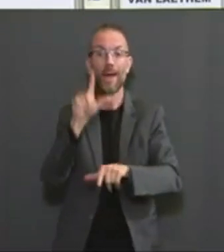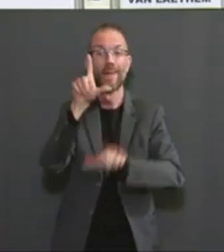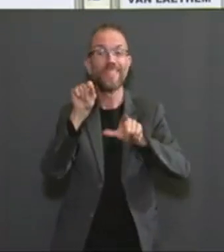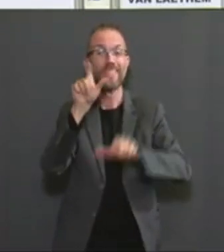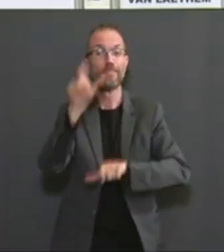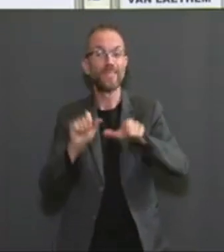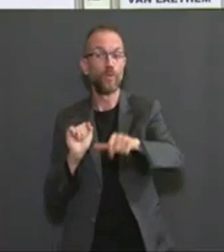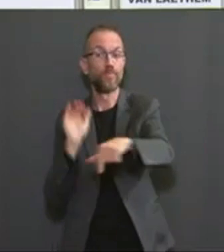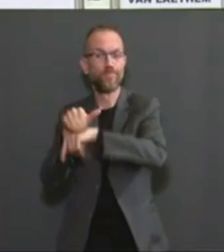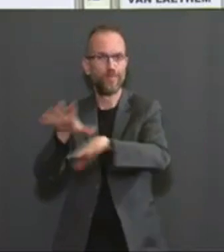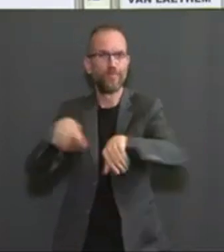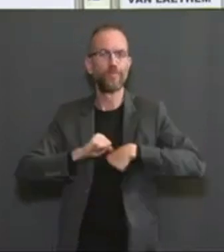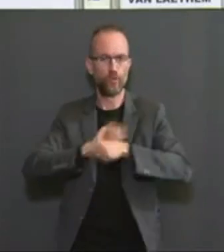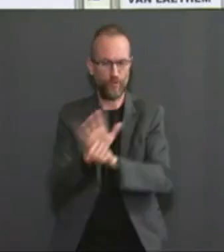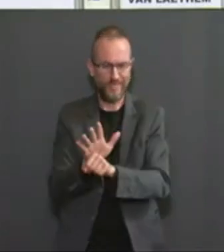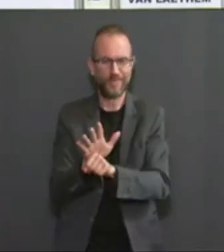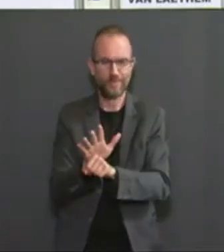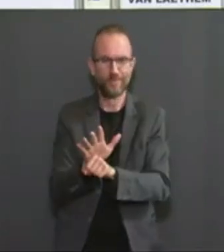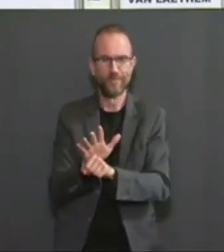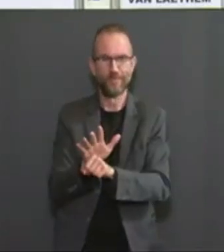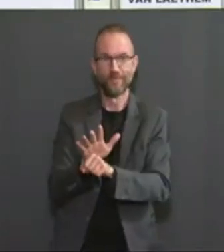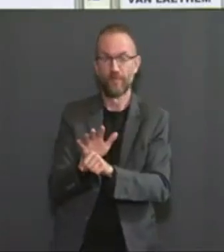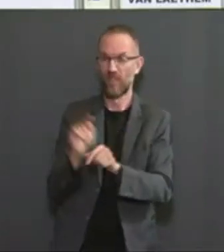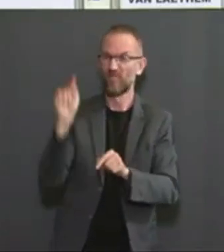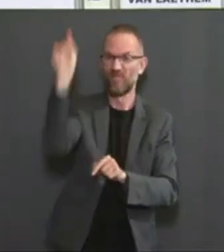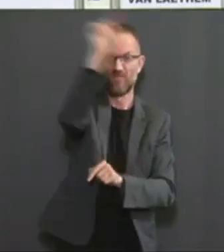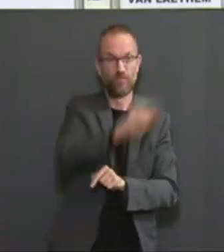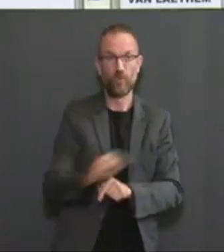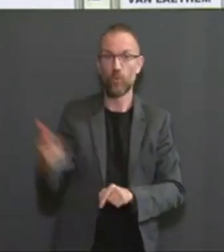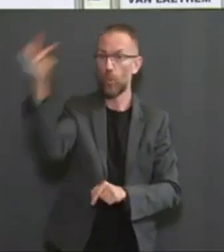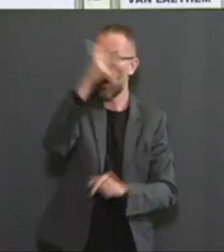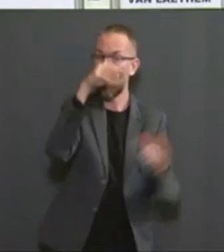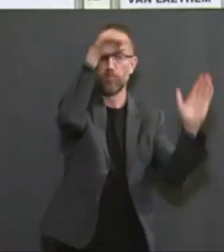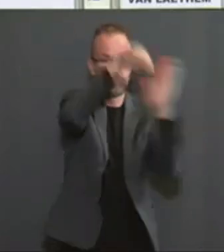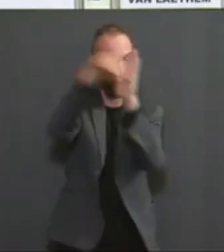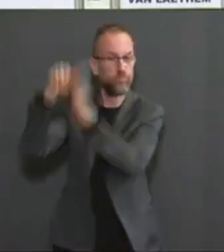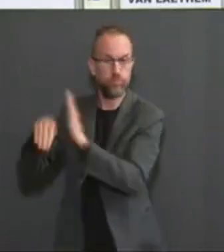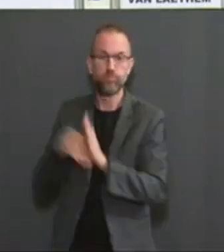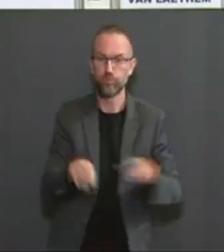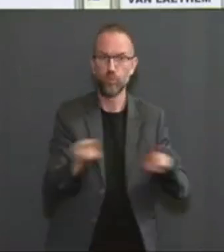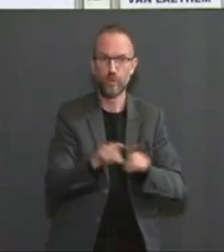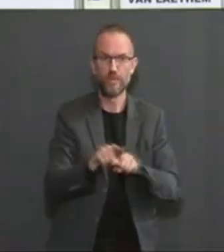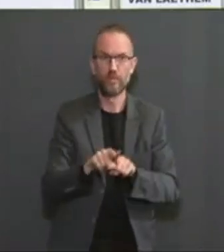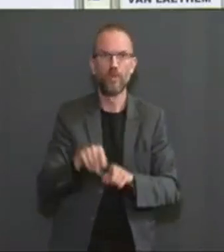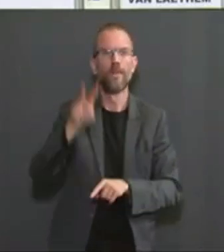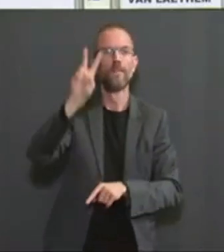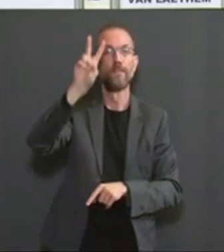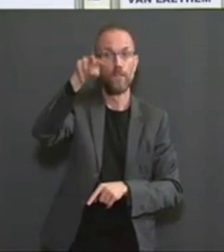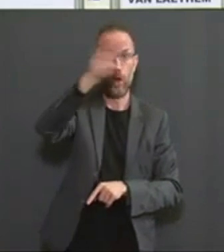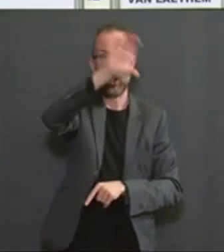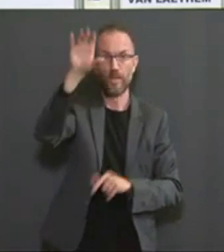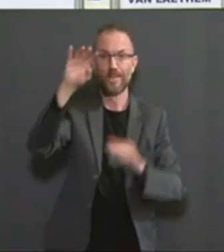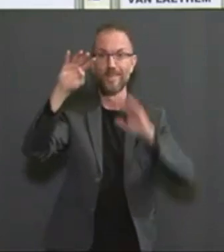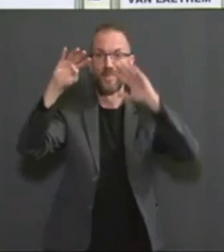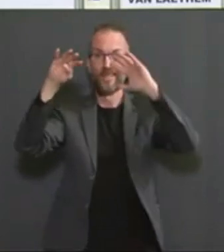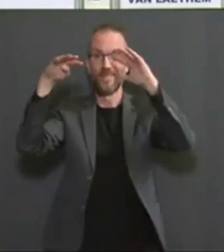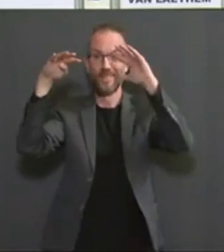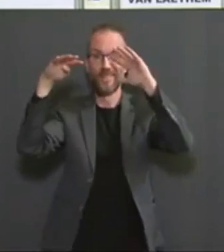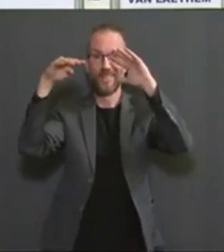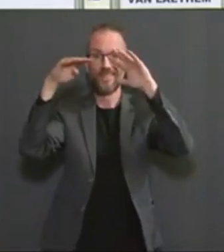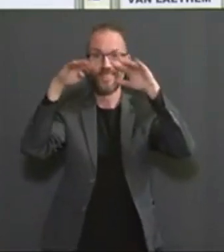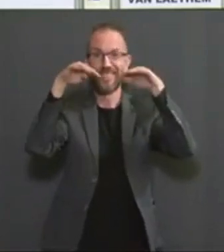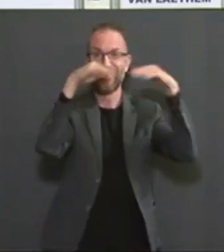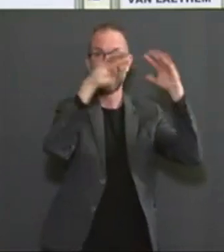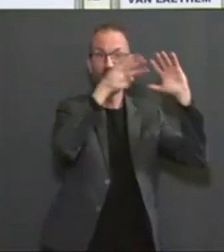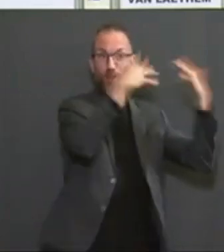baisse globale dans les 3 régions du pays. En Flandre, on est passé de 19 à 16%, en Wallonie de